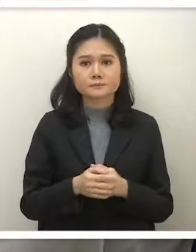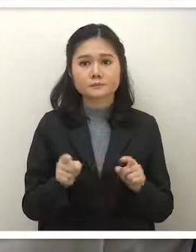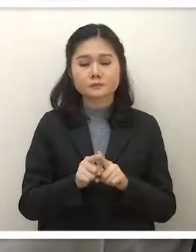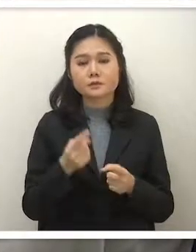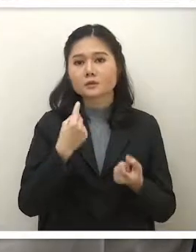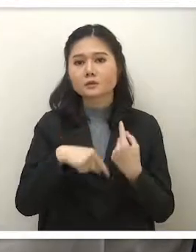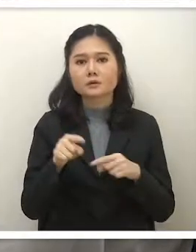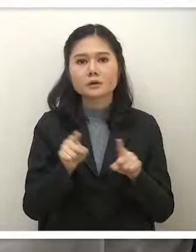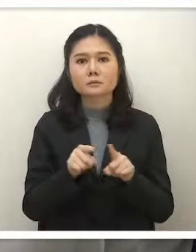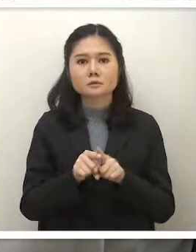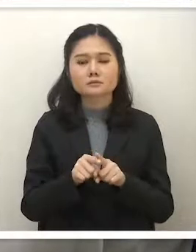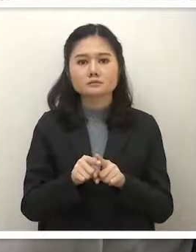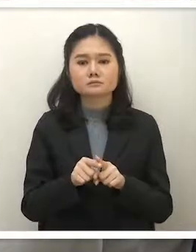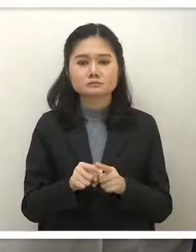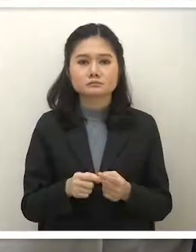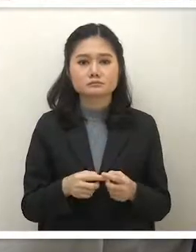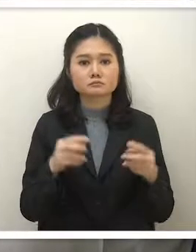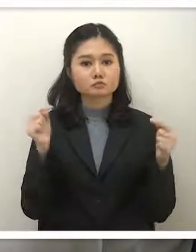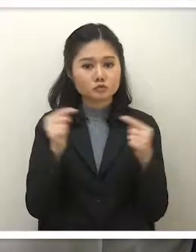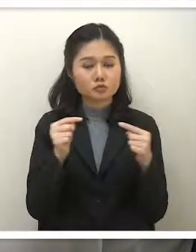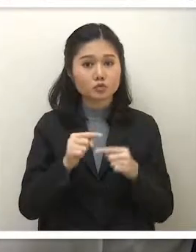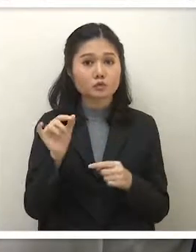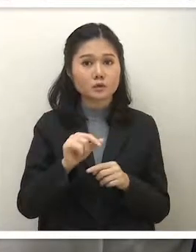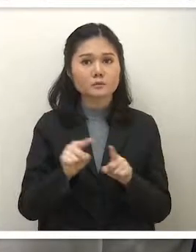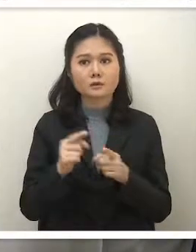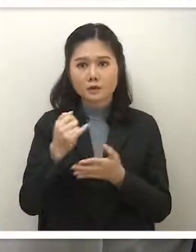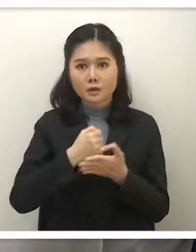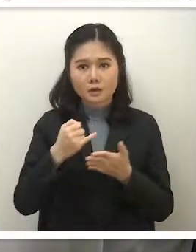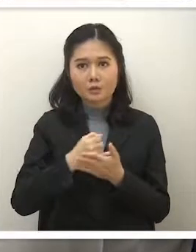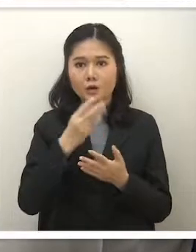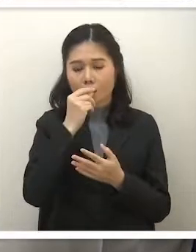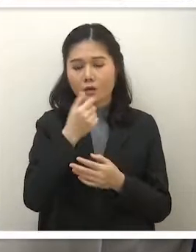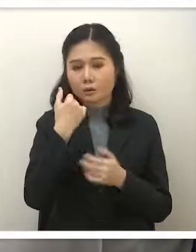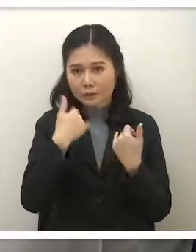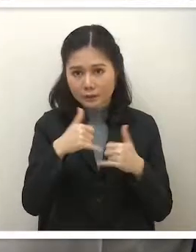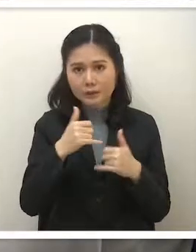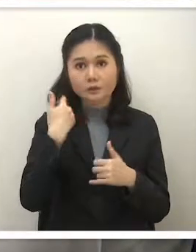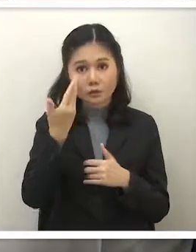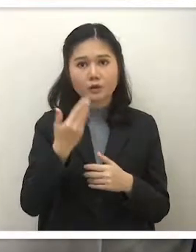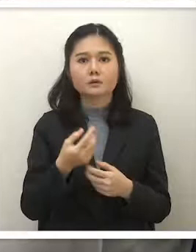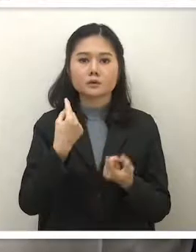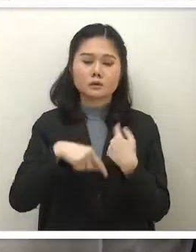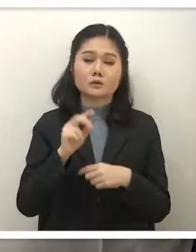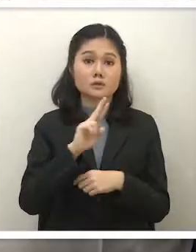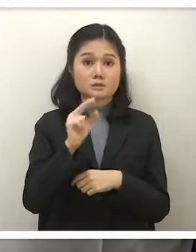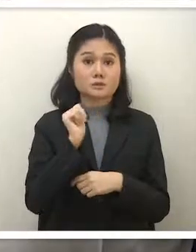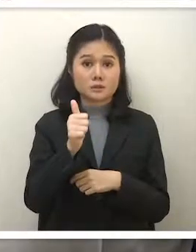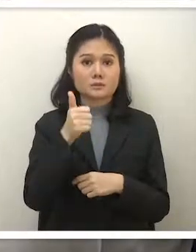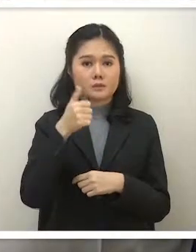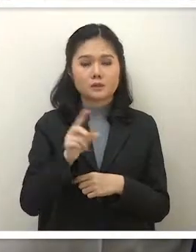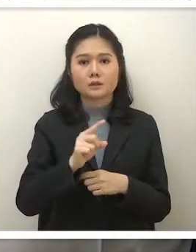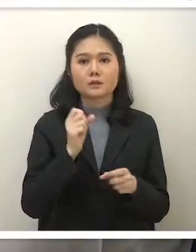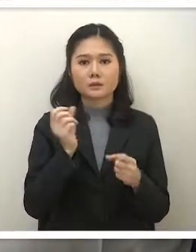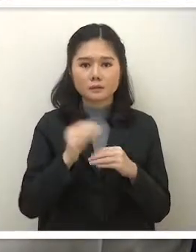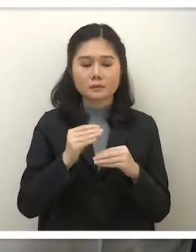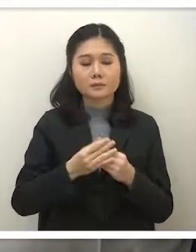นิเมชันมันอาจจะไม่ลงตัวเนาะให้เราสเก็ตจนแล้วก็ลองเพลย์ดูว่ามันแอนิเมชันมันใช้ได้แล้วเราค่อย